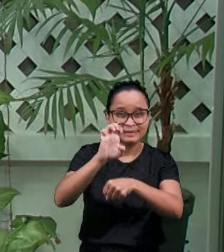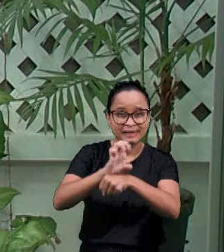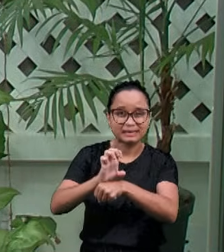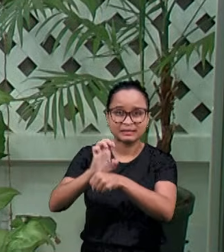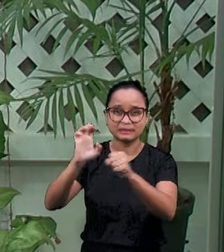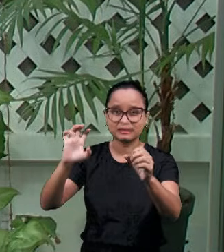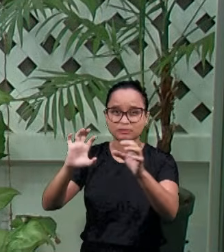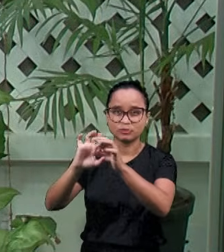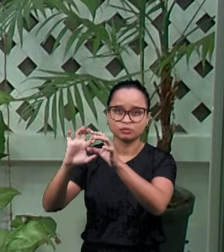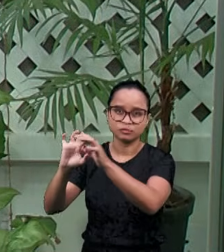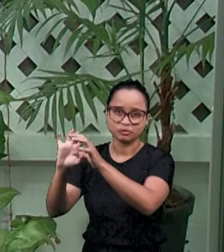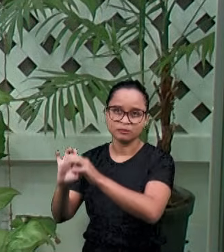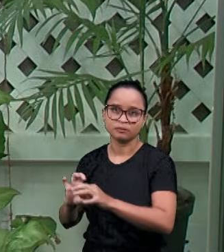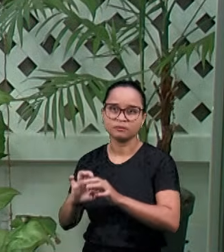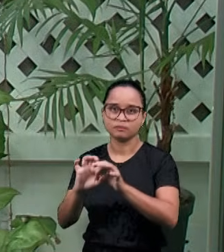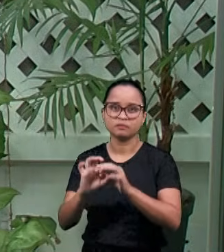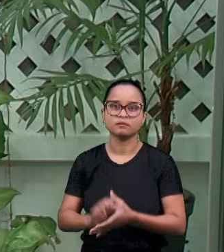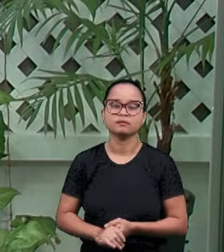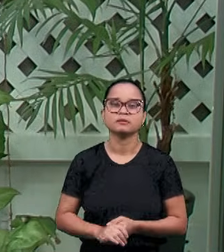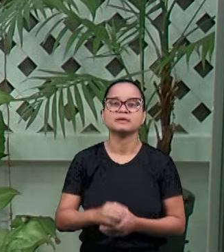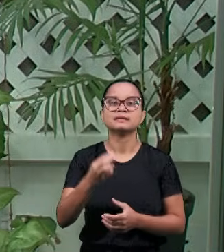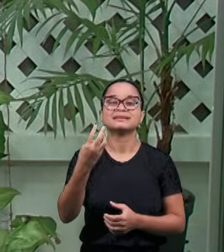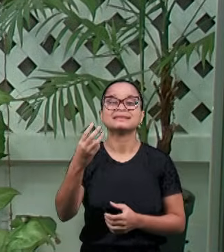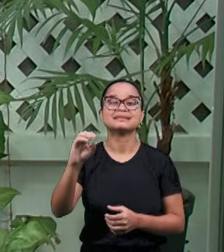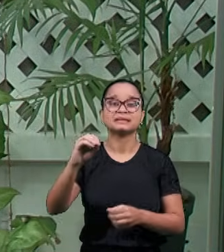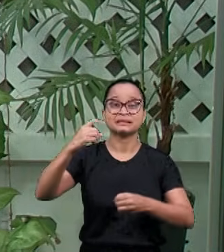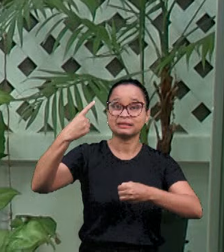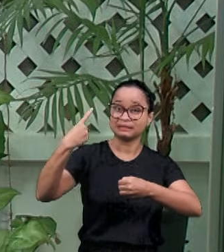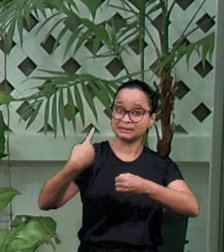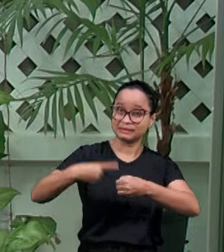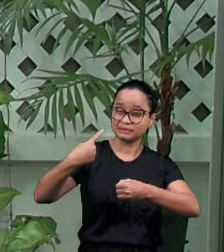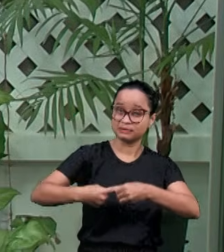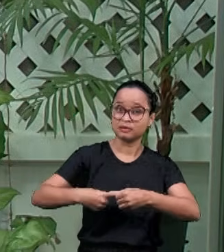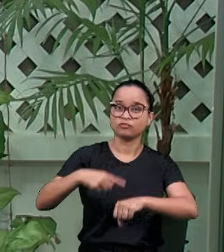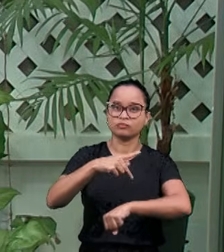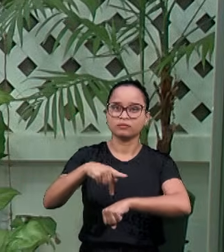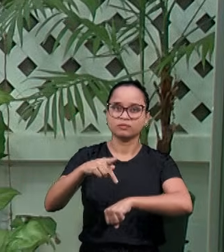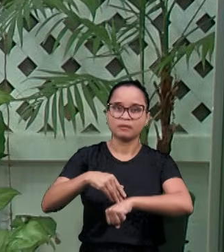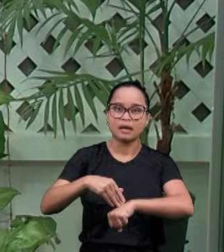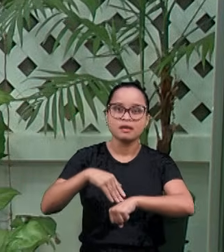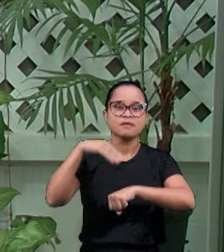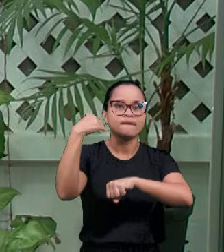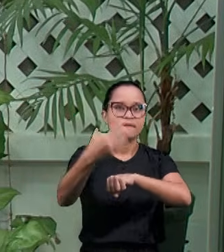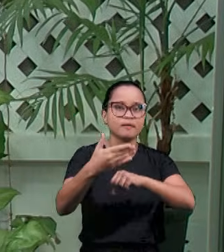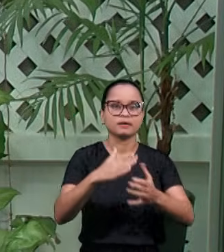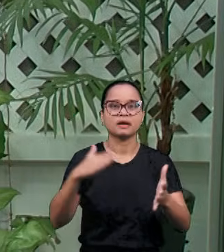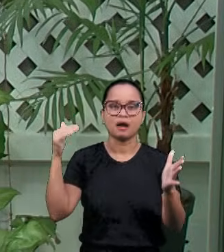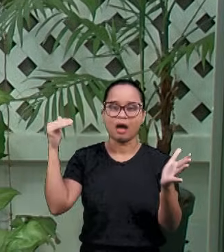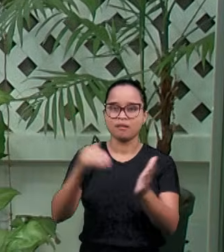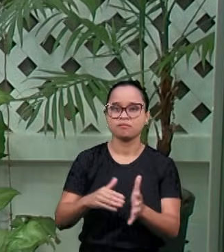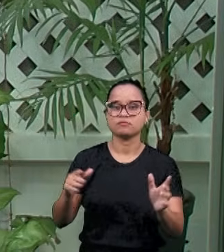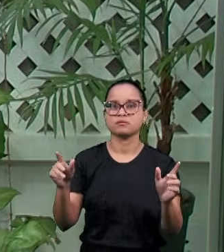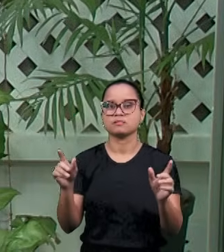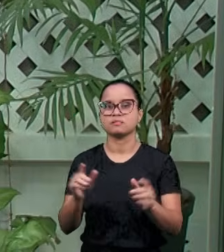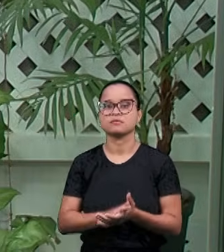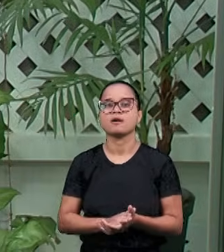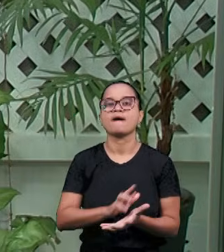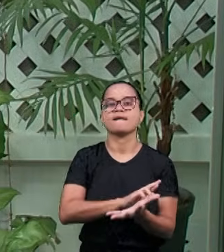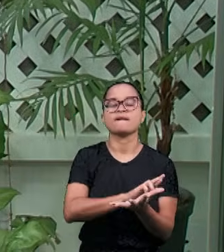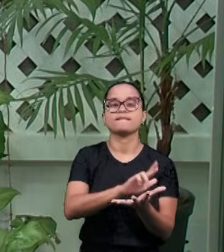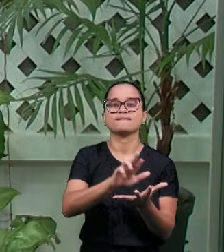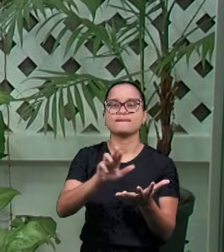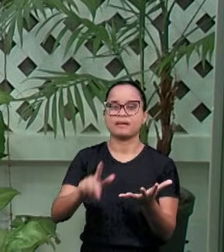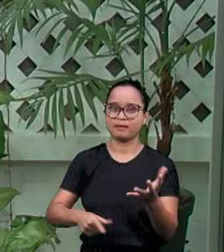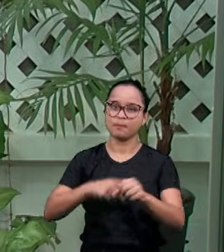8 États du Brésil, 30 villes à l'étranger, même dans plusieurs pays